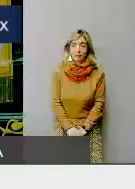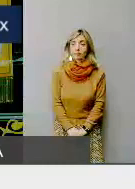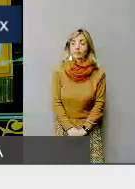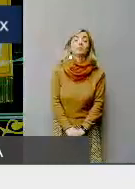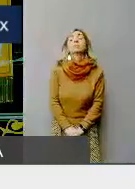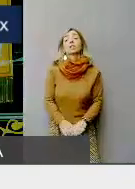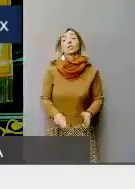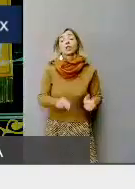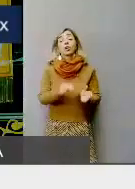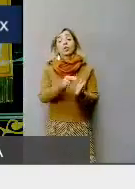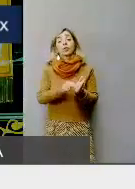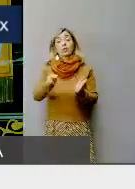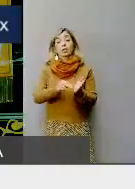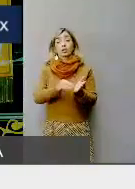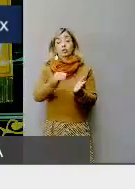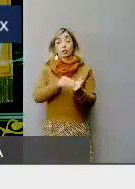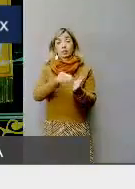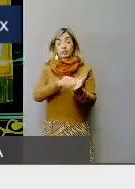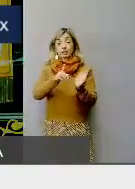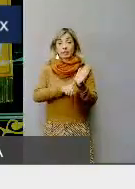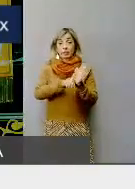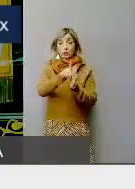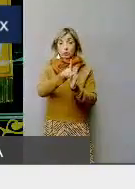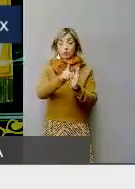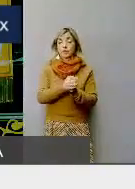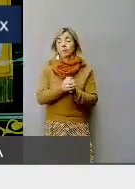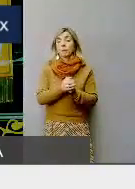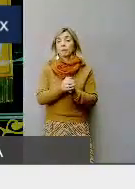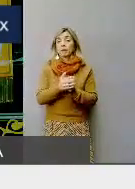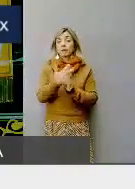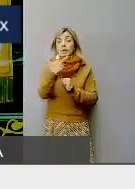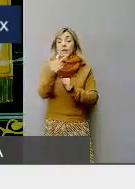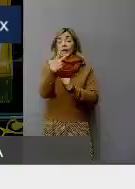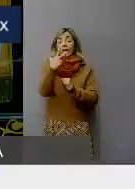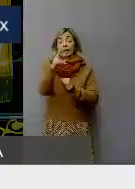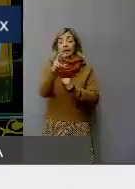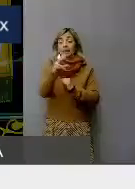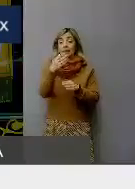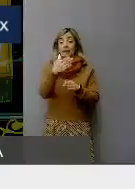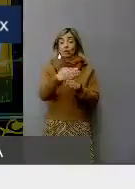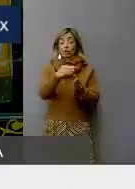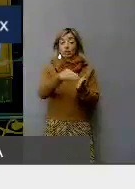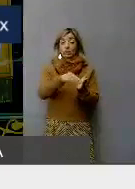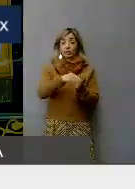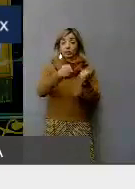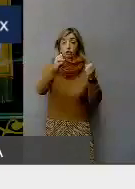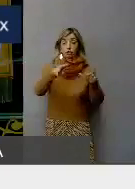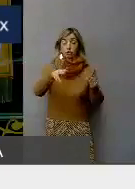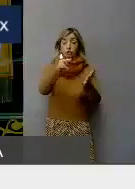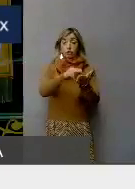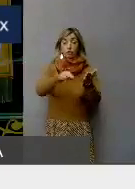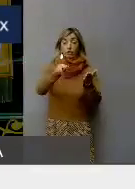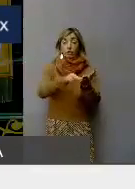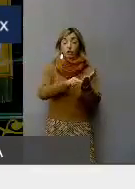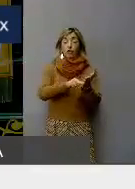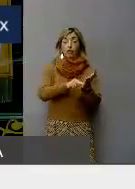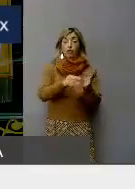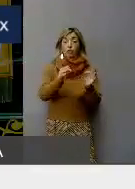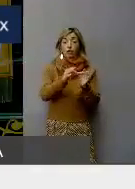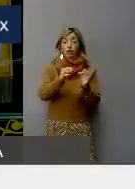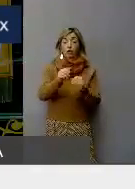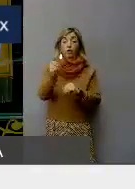esito a votazione in presenza 30 consiglieri presenti 19 voti favorevoli 11 astenuti